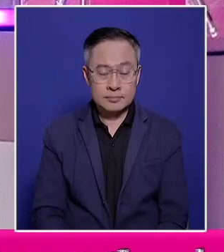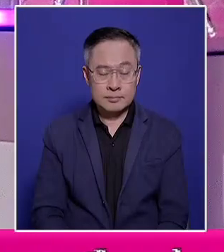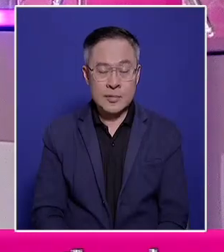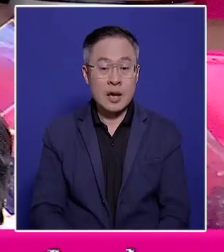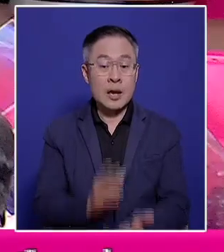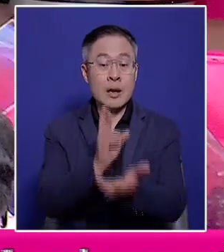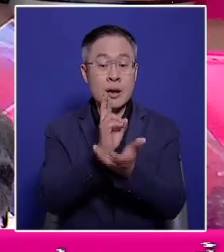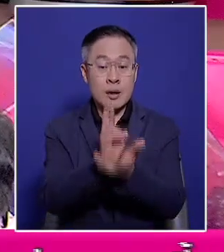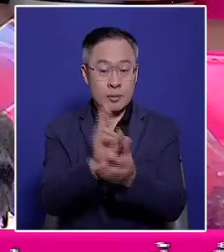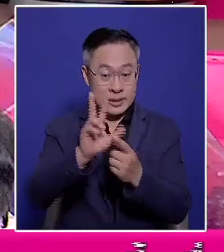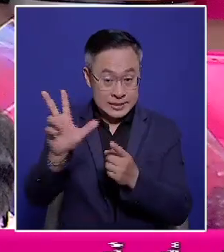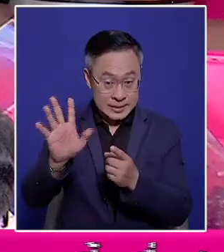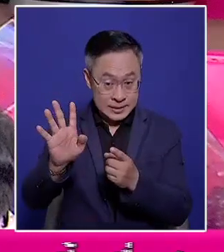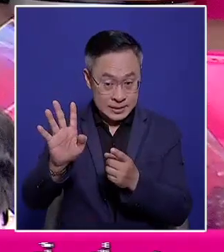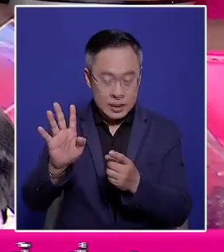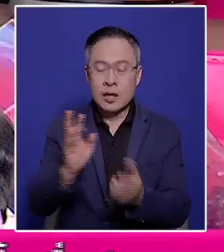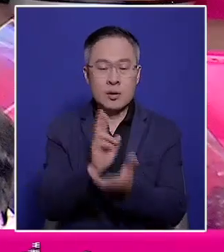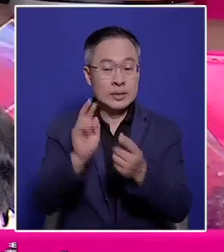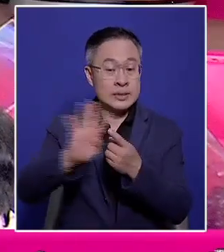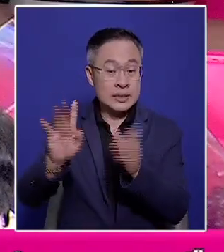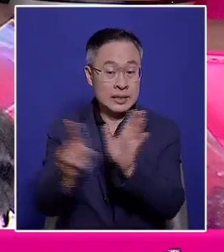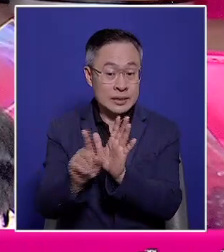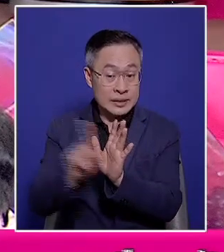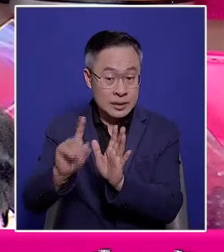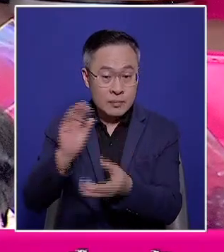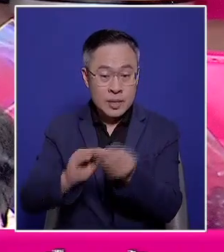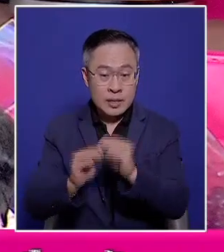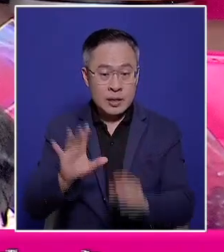อันดับที่4หมุนครั้งที่1เลขที่ออก